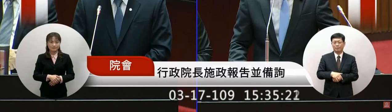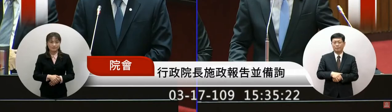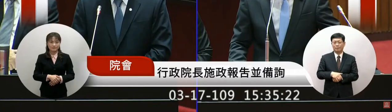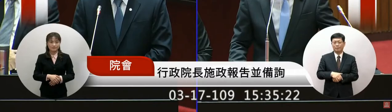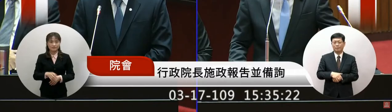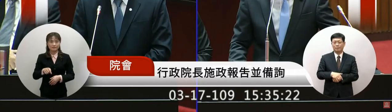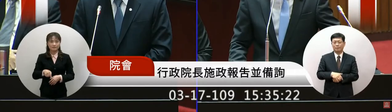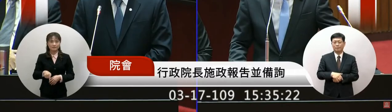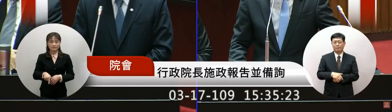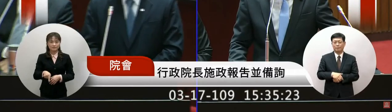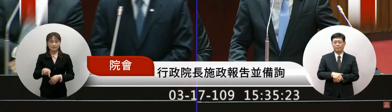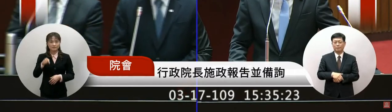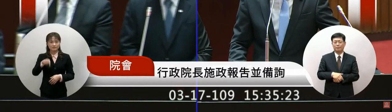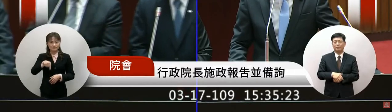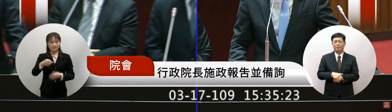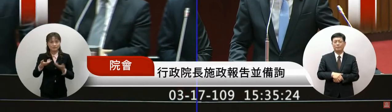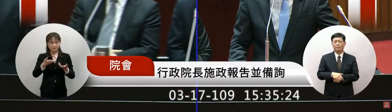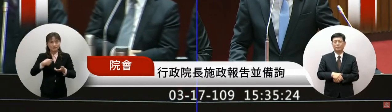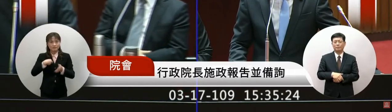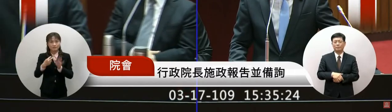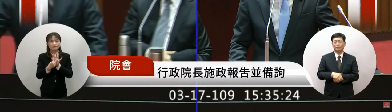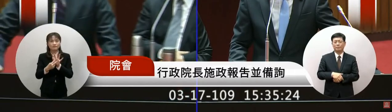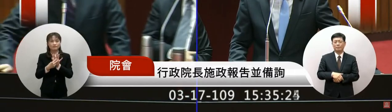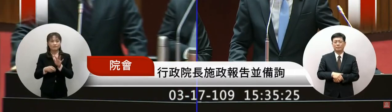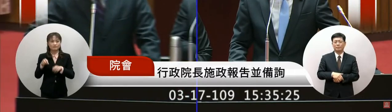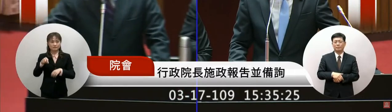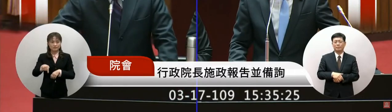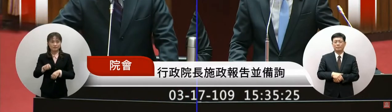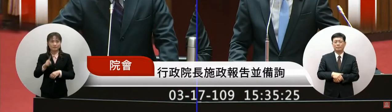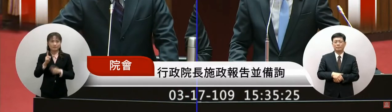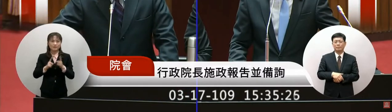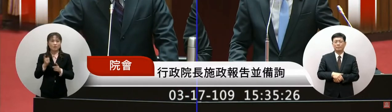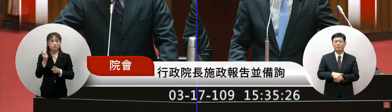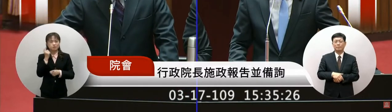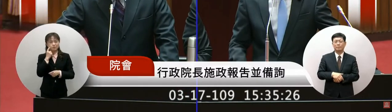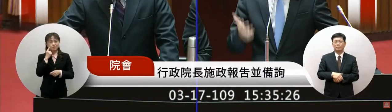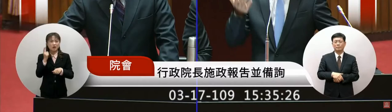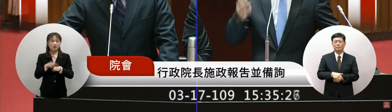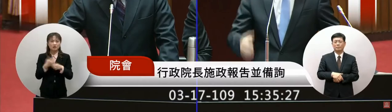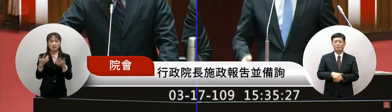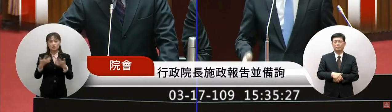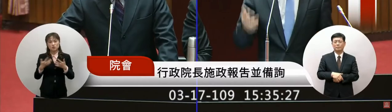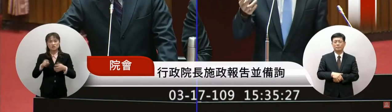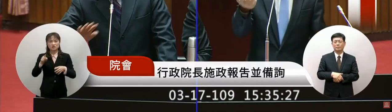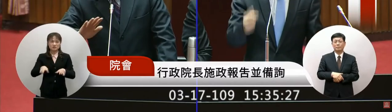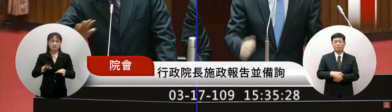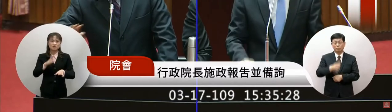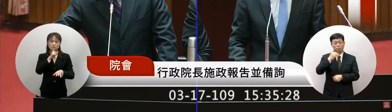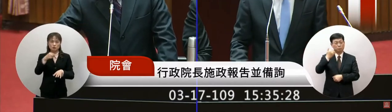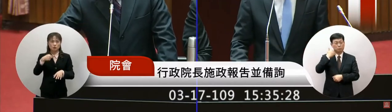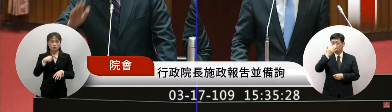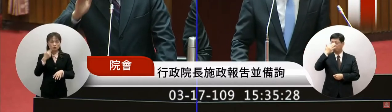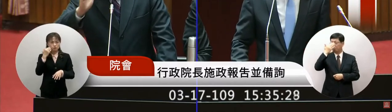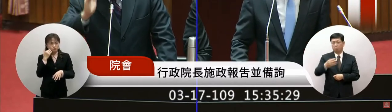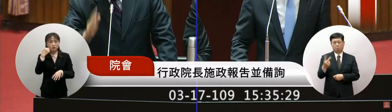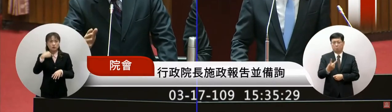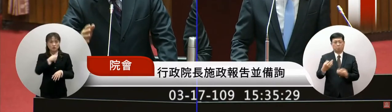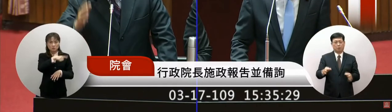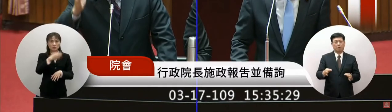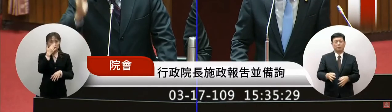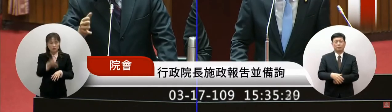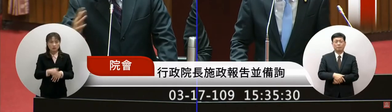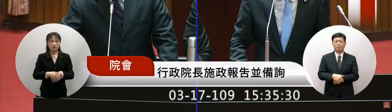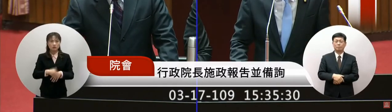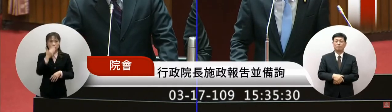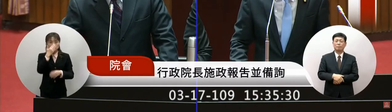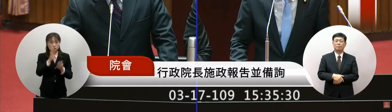我想这个是一个跟委员说明啊，这是一个比较假设的问题了，因为说我们会输， 输 了这个输了